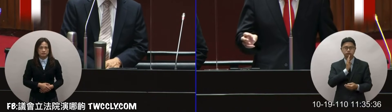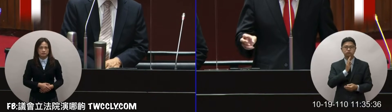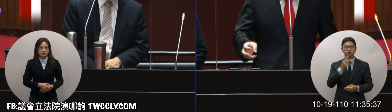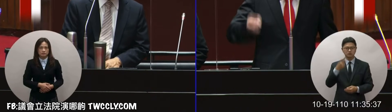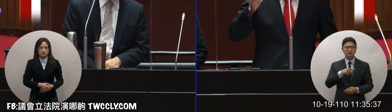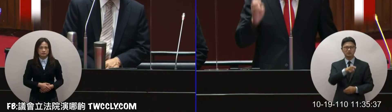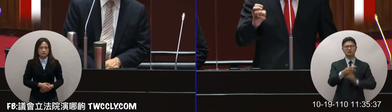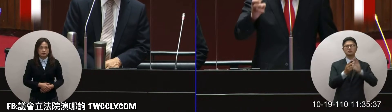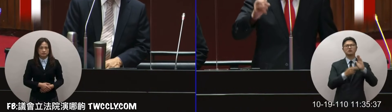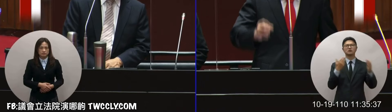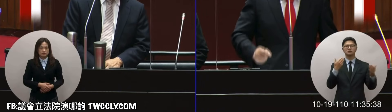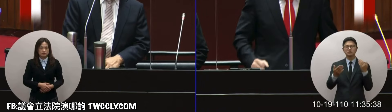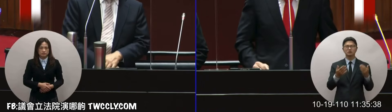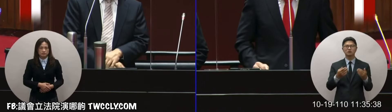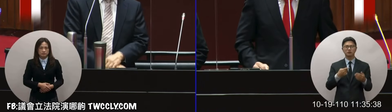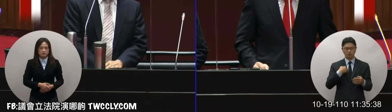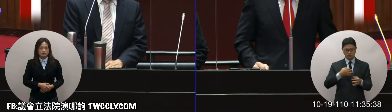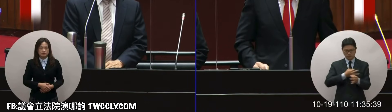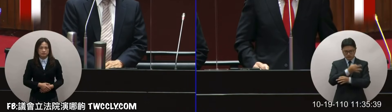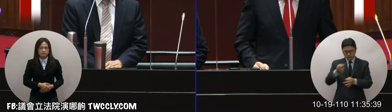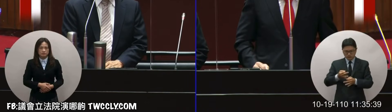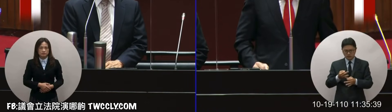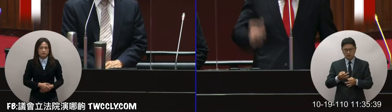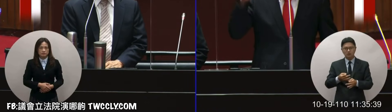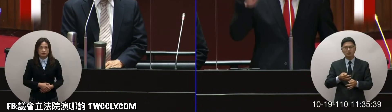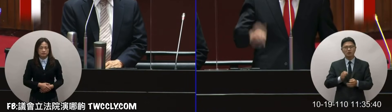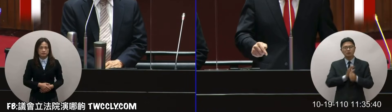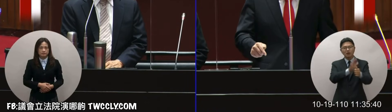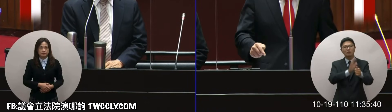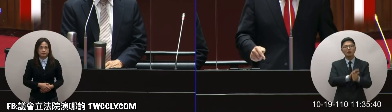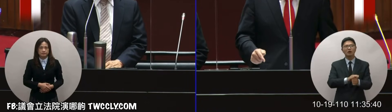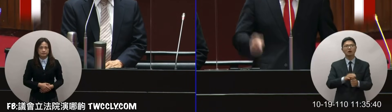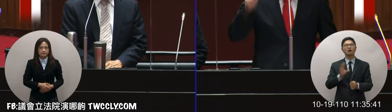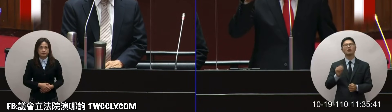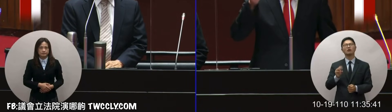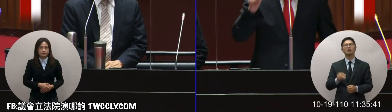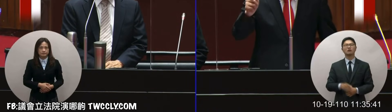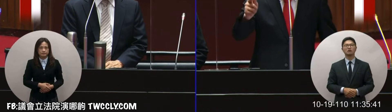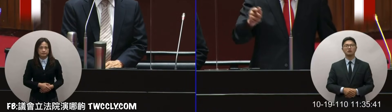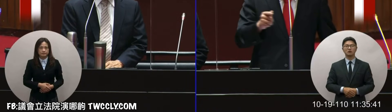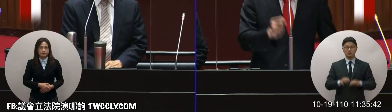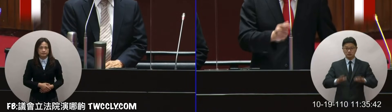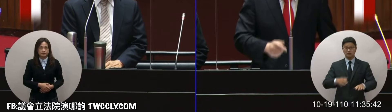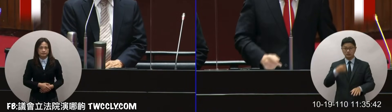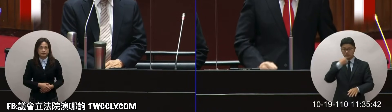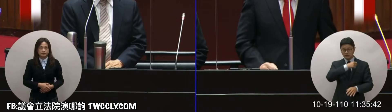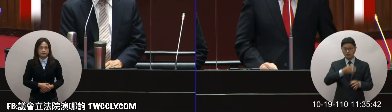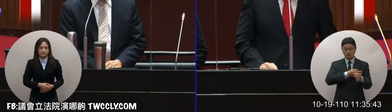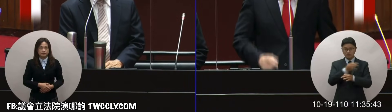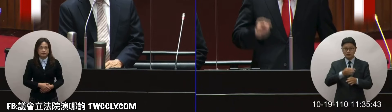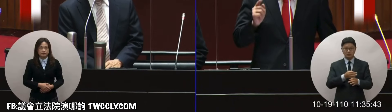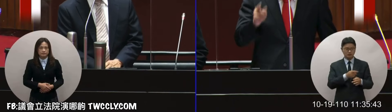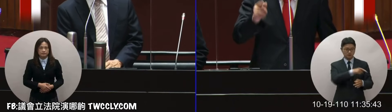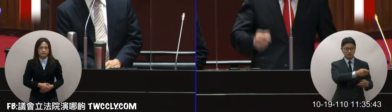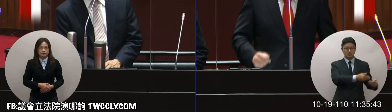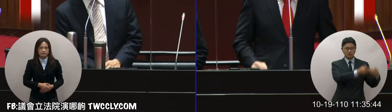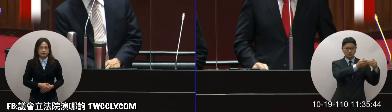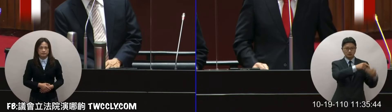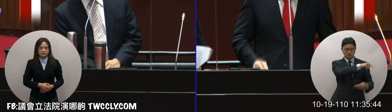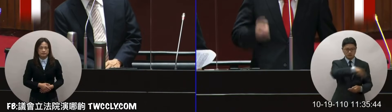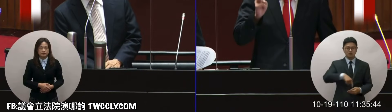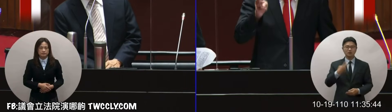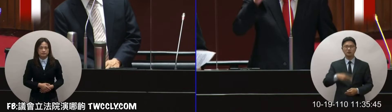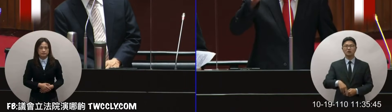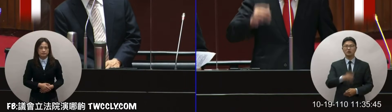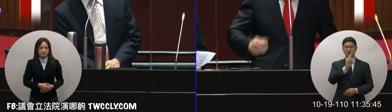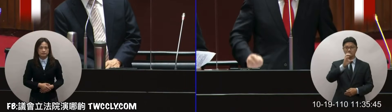怎么样用经济做后盾。而我们的经济今天对大陆对 RCEP 我们出超